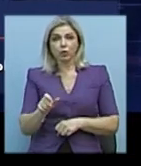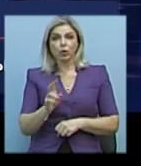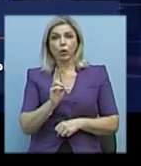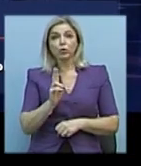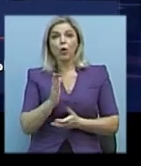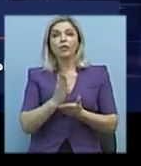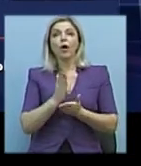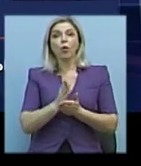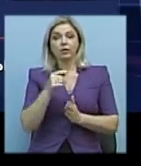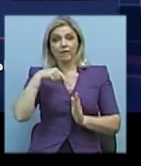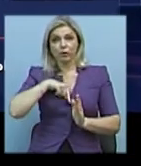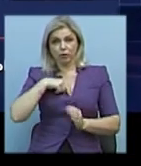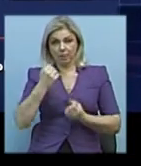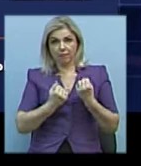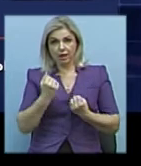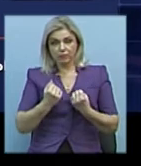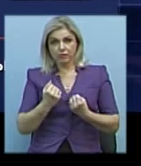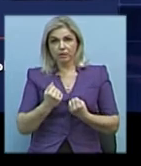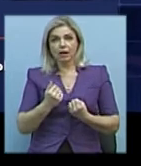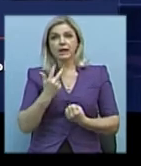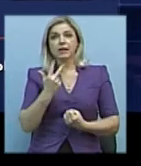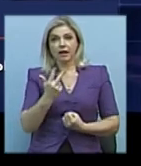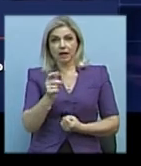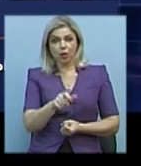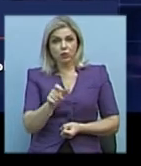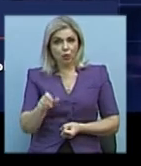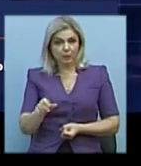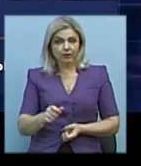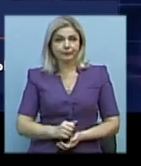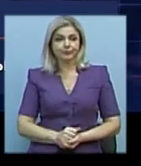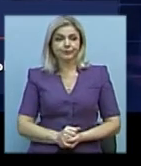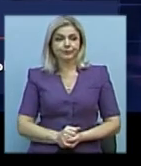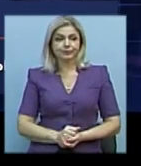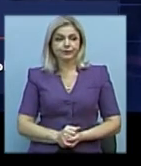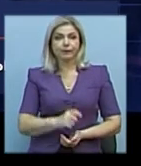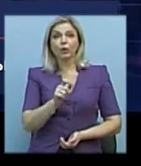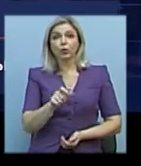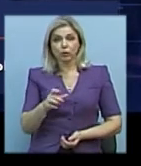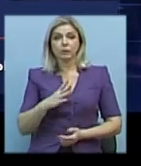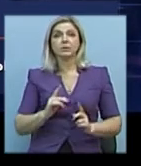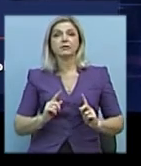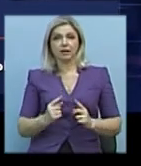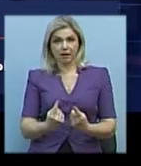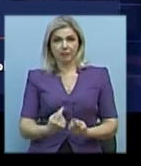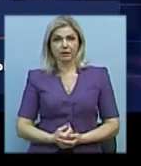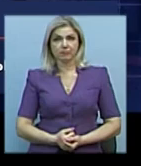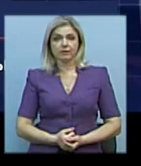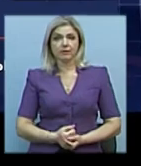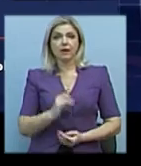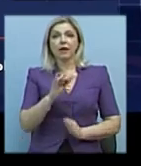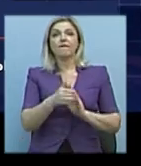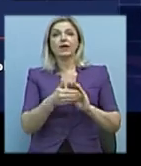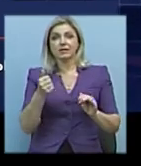знаходились в салоні, було 3 особи. Особи були затримані та